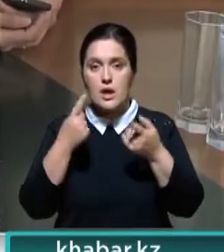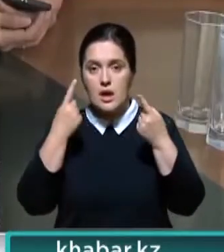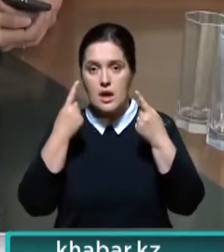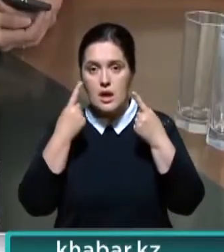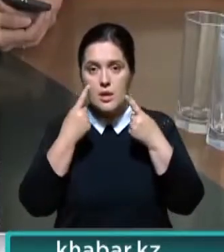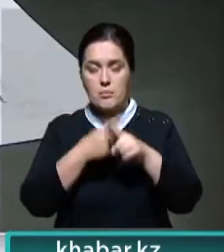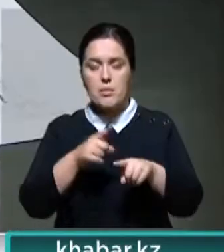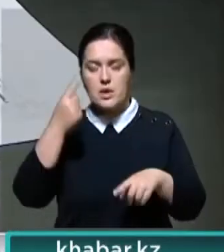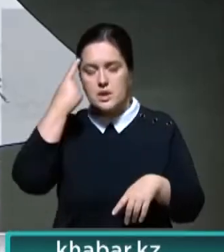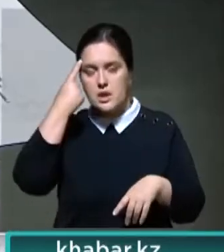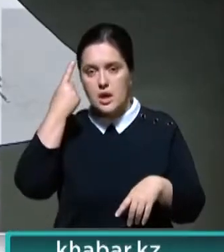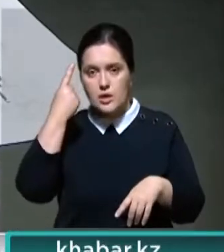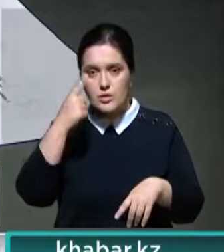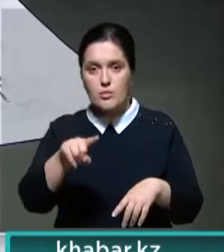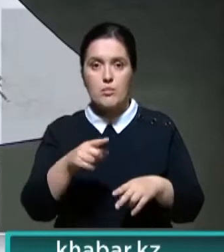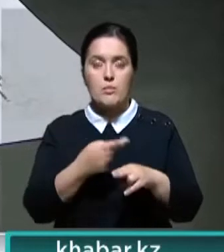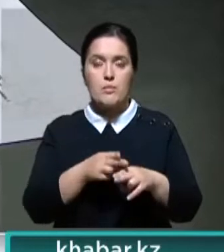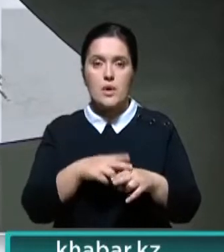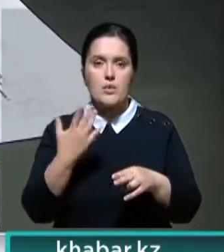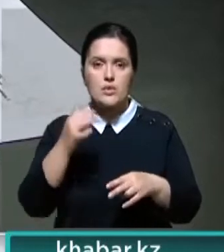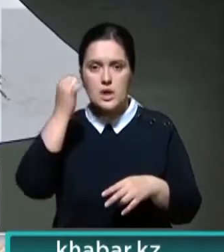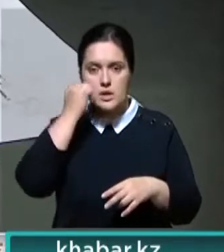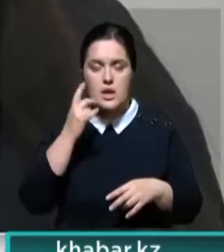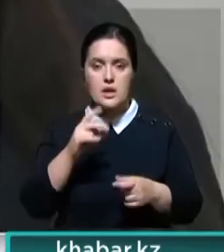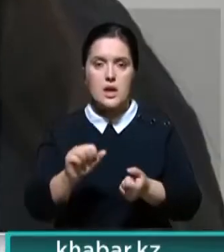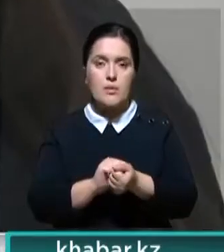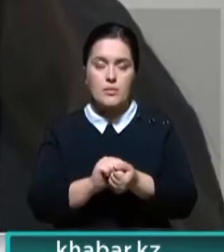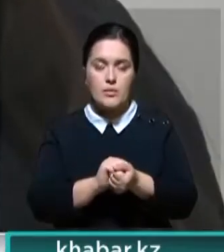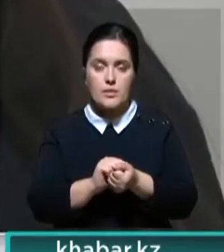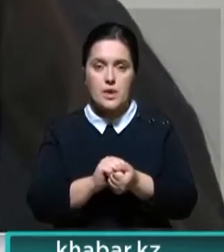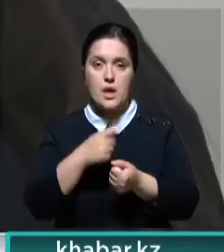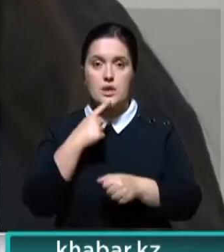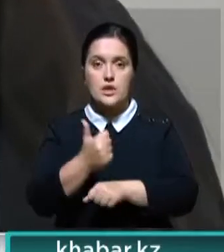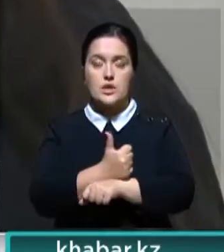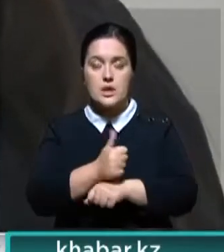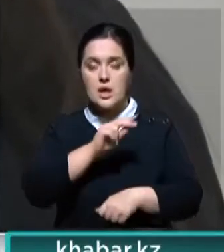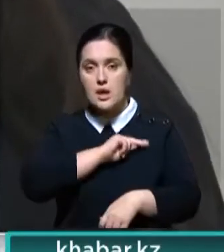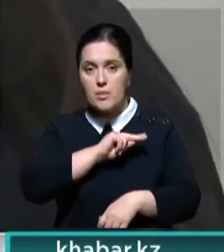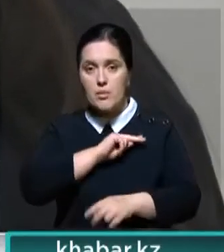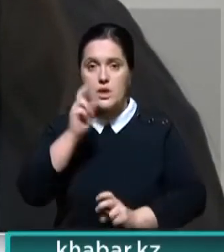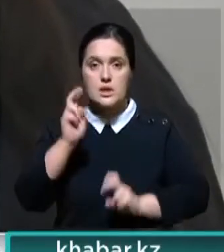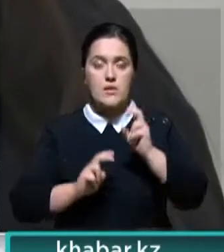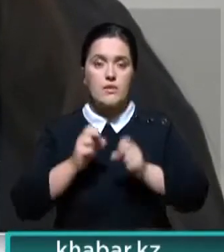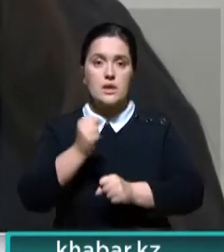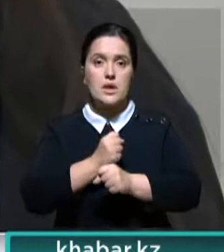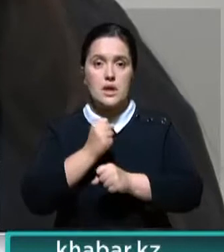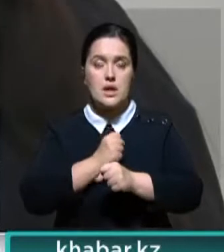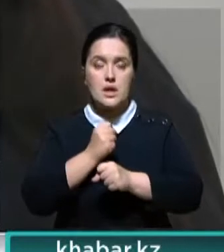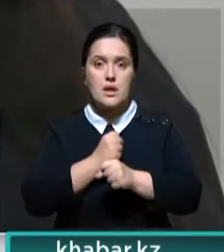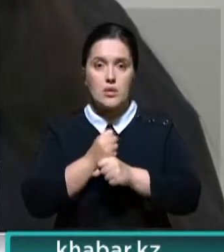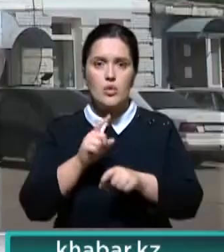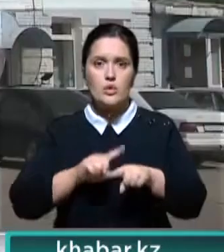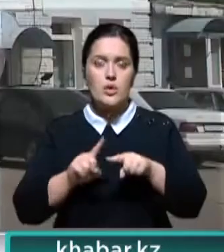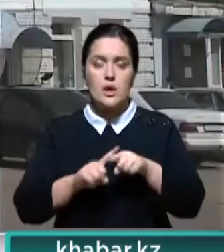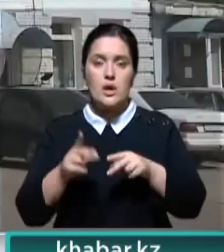считает надуманной. Агрегаты отслужили свой срок только на бумагах. Говорит, часы работы, заложенные заводом-изготовителем, и в самом деле подходят к